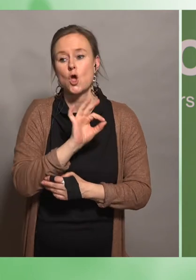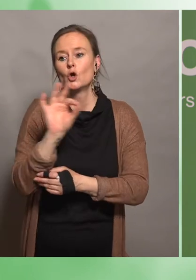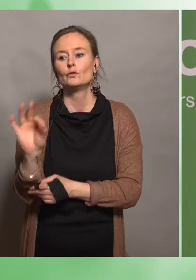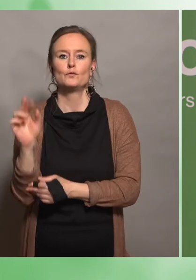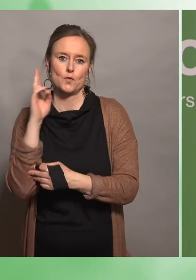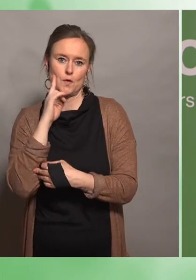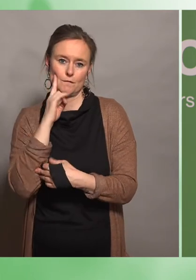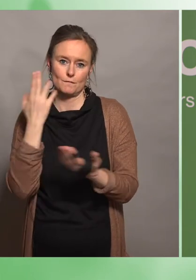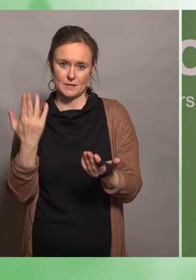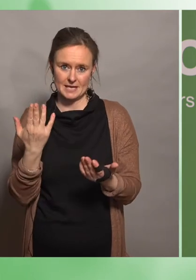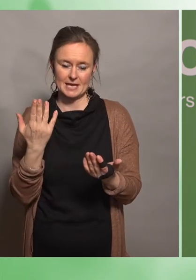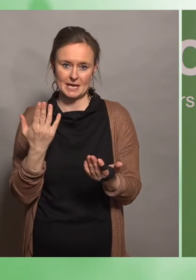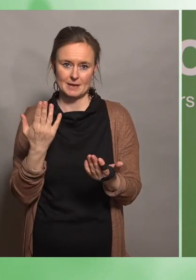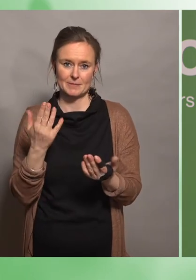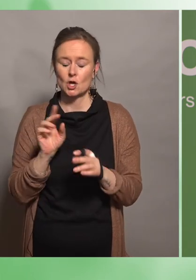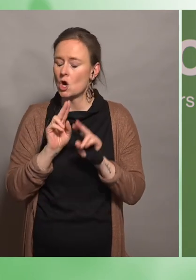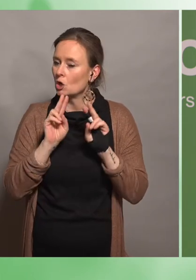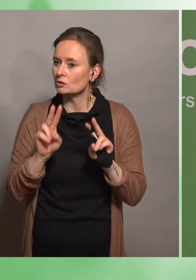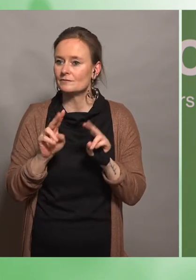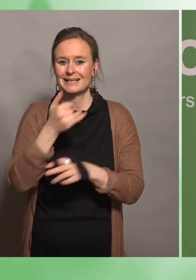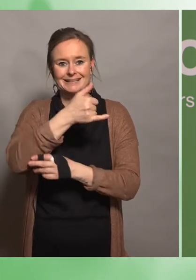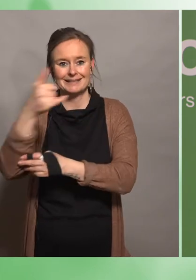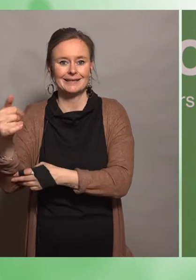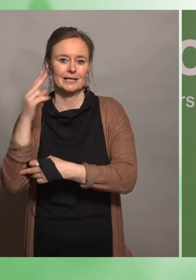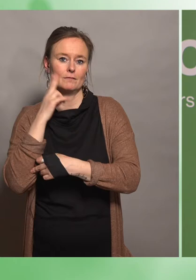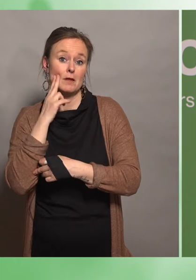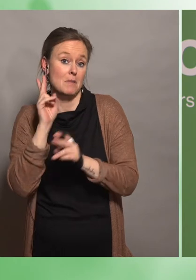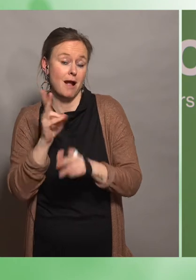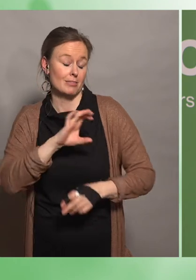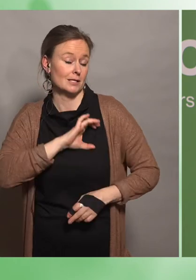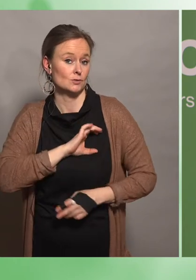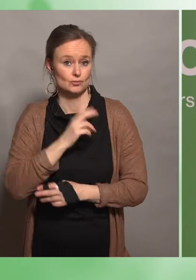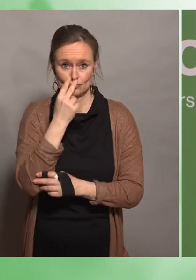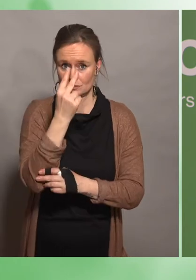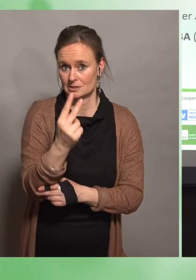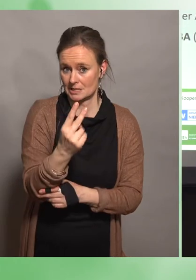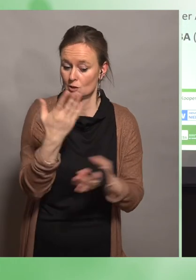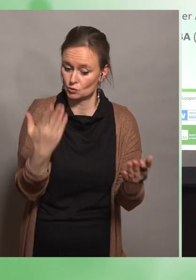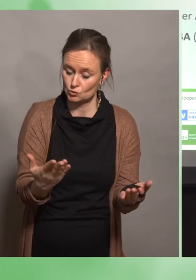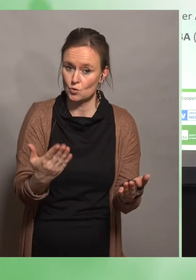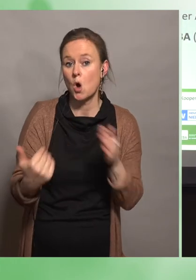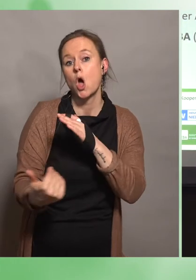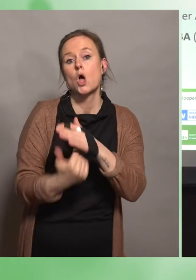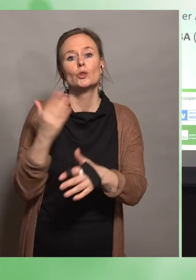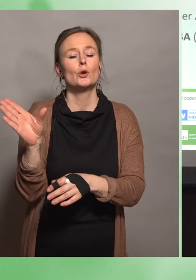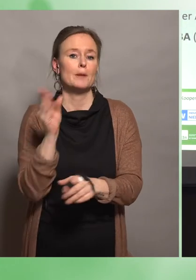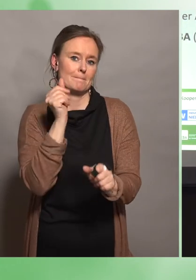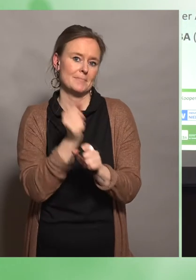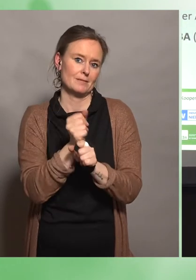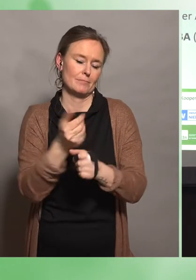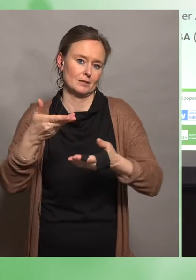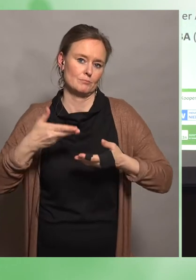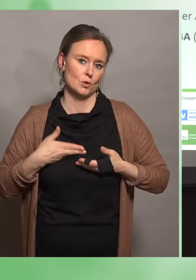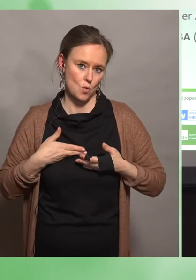appelliere wirklich hier an die Unternehmen, das auch als Chance zu begreifen, neue Mitarbeiterinnen und Mitarbeiter, die wirklich ein großes Potenzial